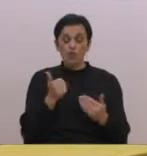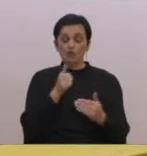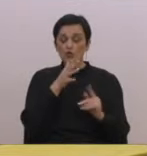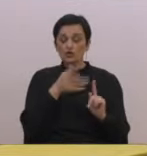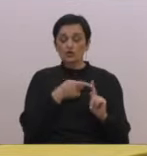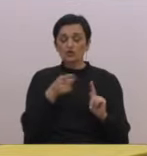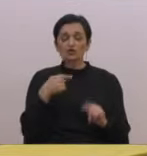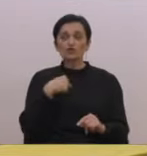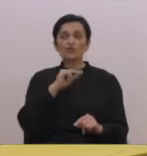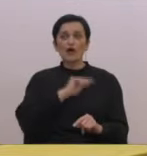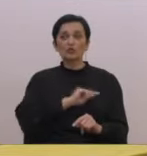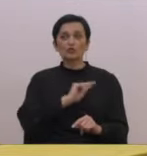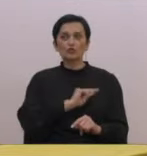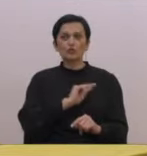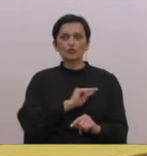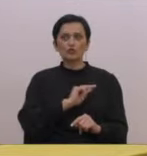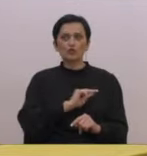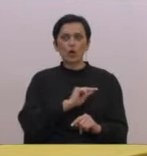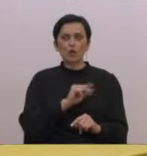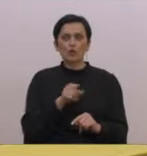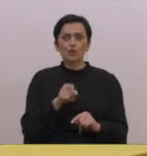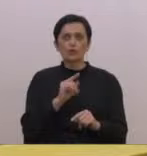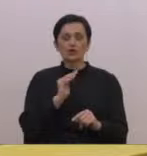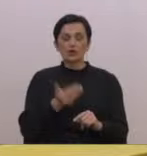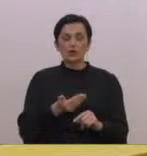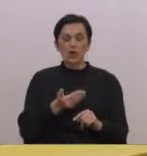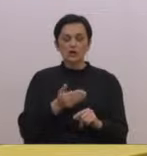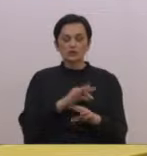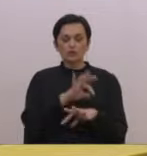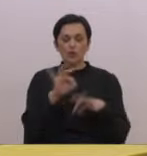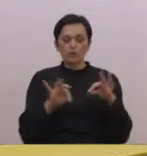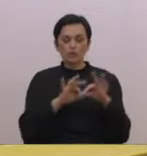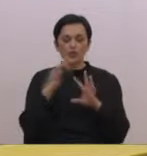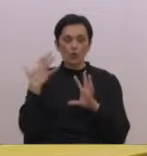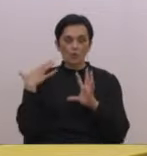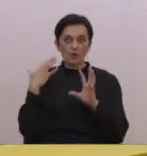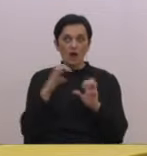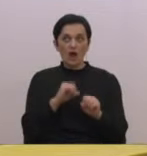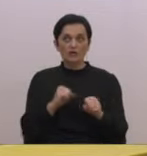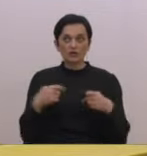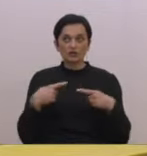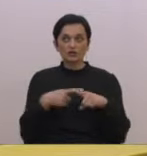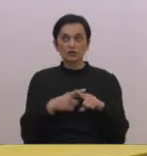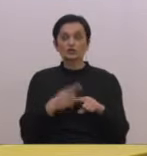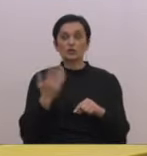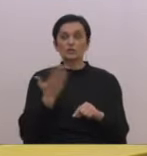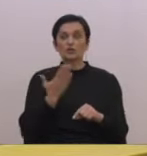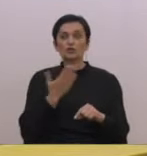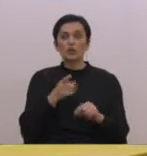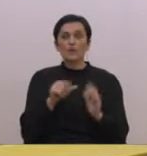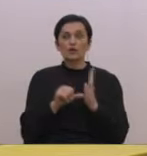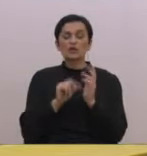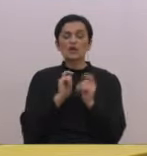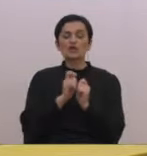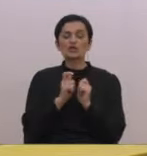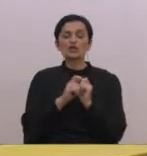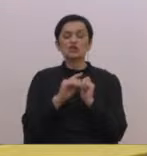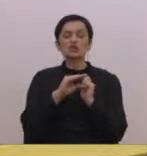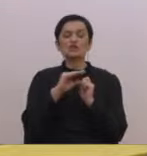ჩვენ მუშაობდით კერძო პროექტების ხარდაჭერ სქემაზე რომელიც ინვესტორებს